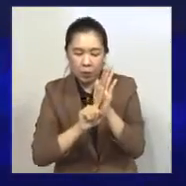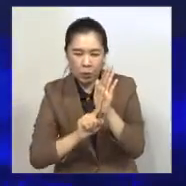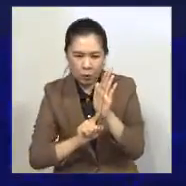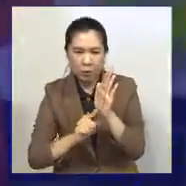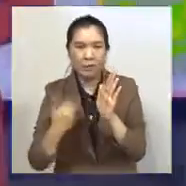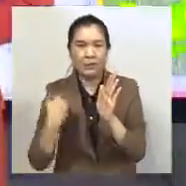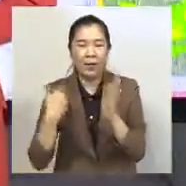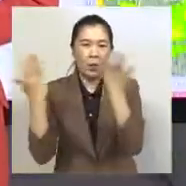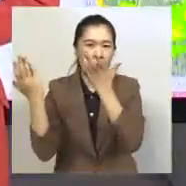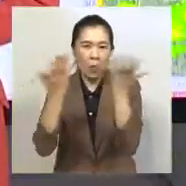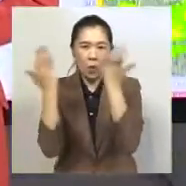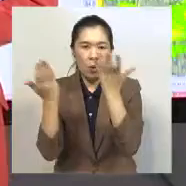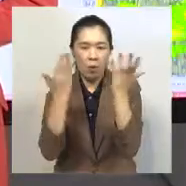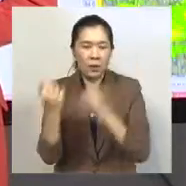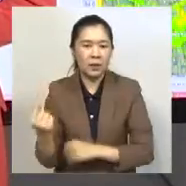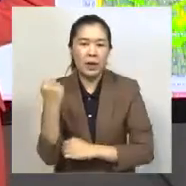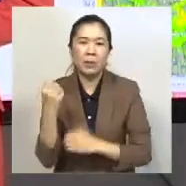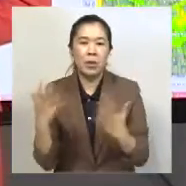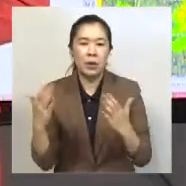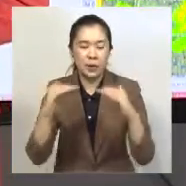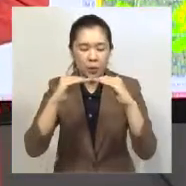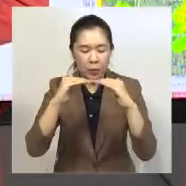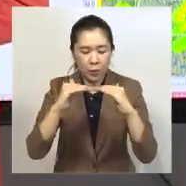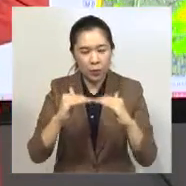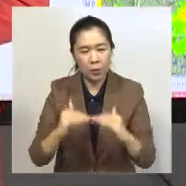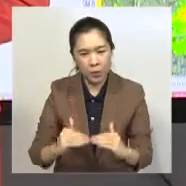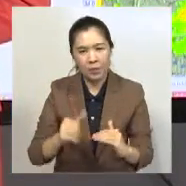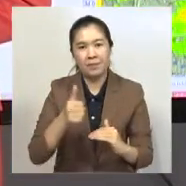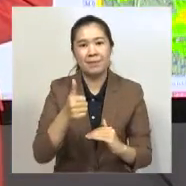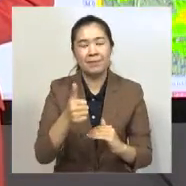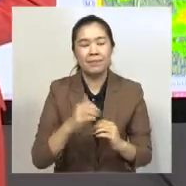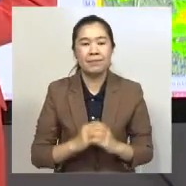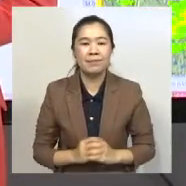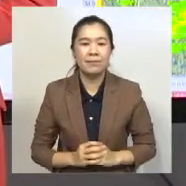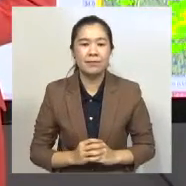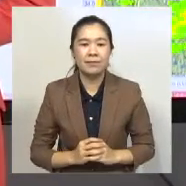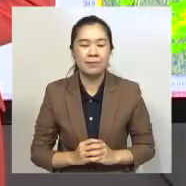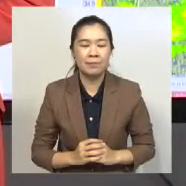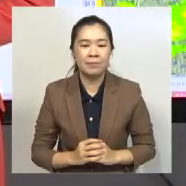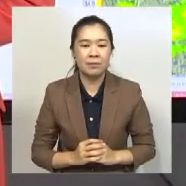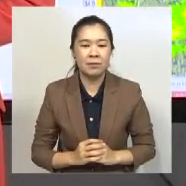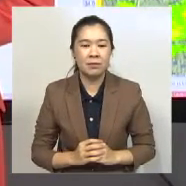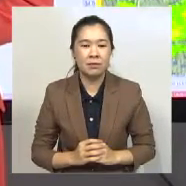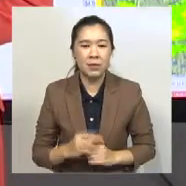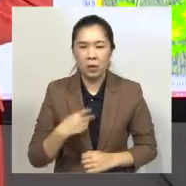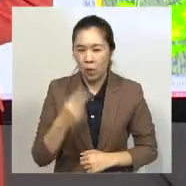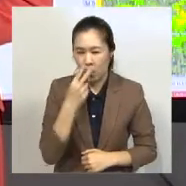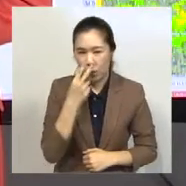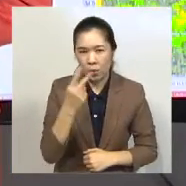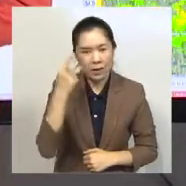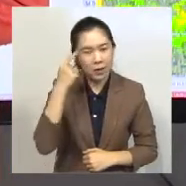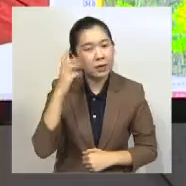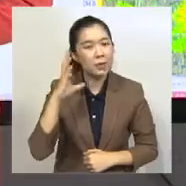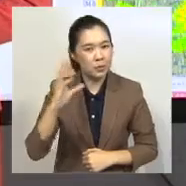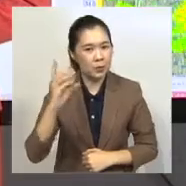าสที่จะพัฒนาต่างๆมันจึงไม่มีมันจึงดาวลงไปเพราะฉะนั้นการที่จะเป็นหย่อมความกดอากาศต่ำเนี่ยเรายังมองว่าน่าจะเป็นวันพรุ่งนี